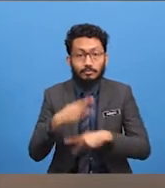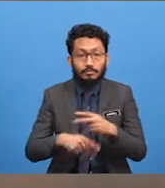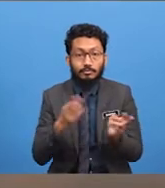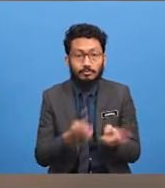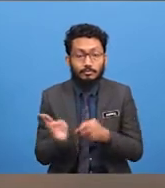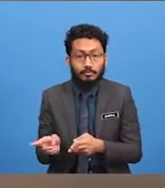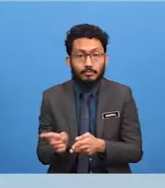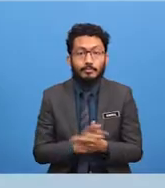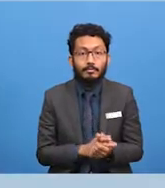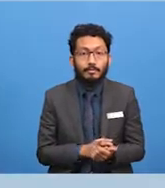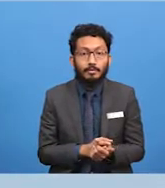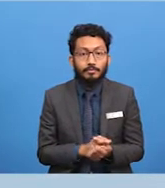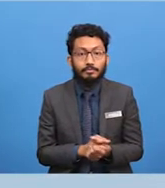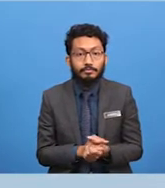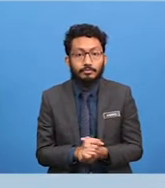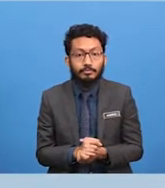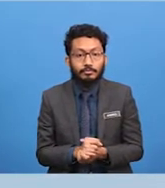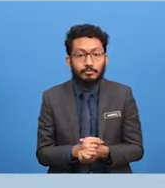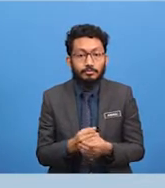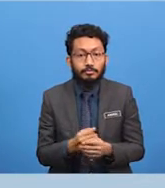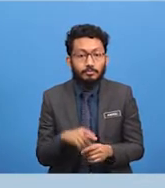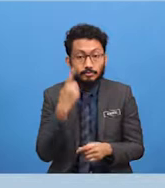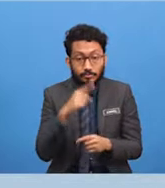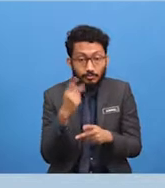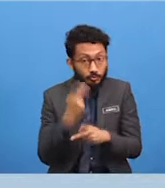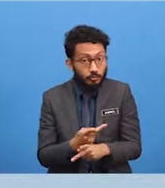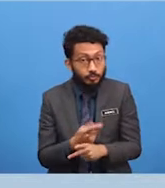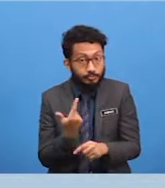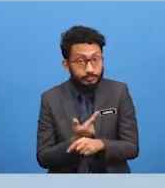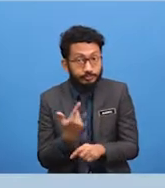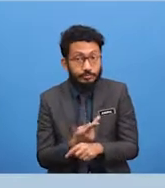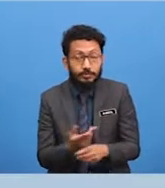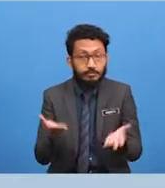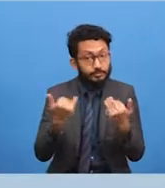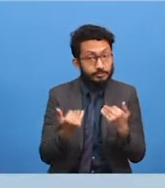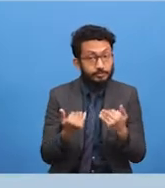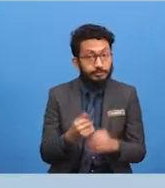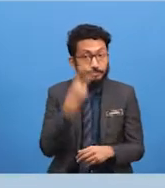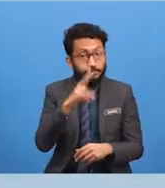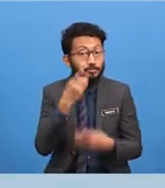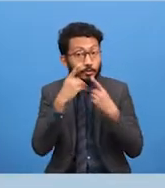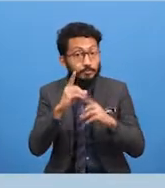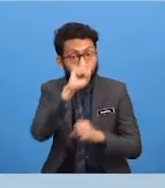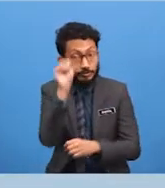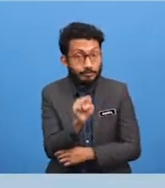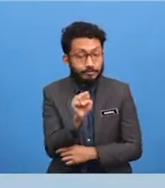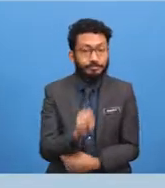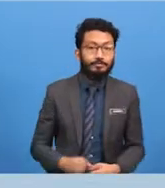perancangan, maka sebagai sesi pengukuhan, pelajar diminta menjawab soalan-soalan